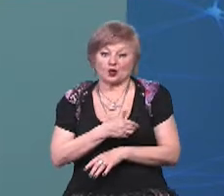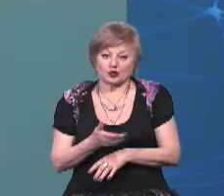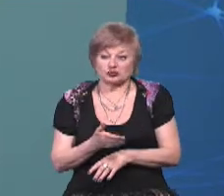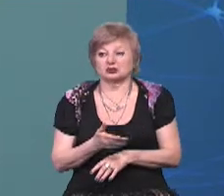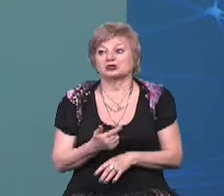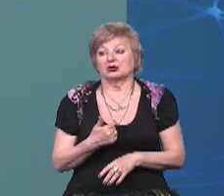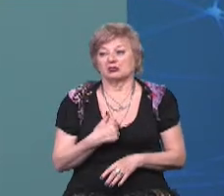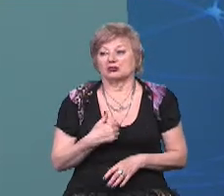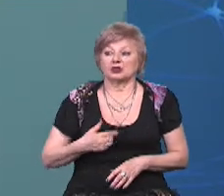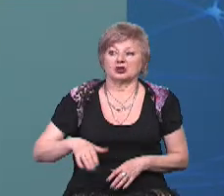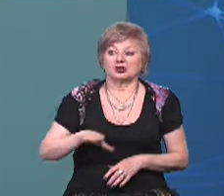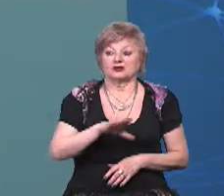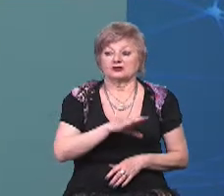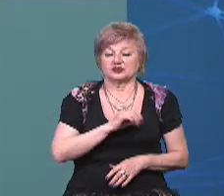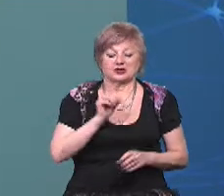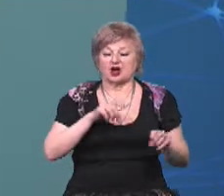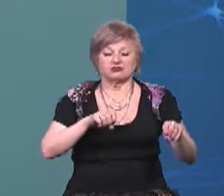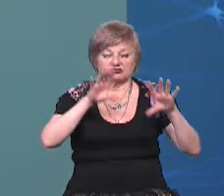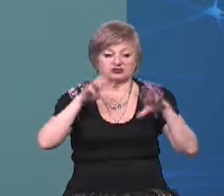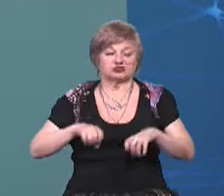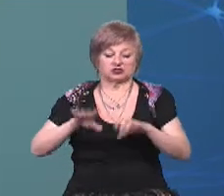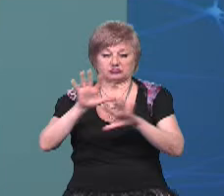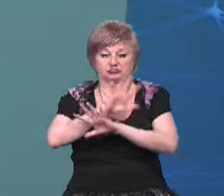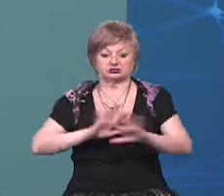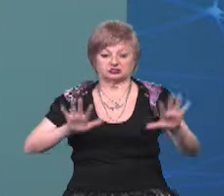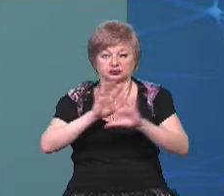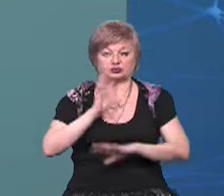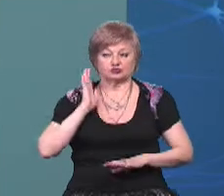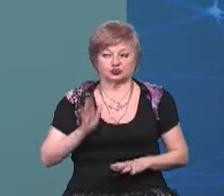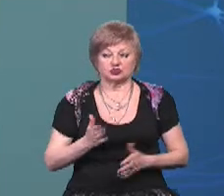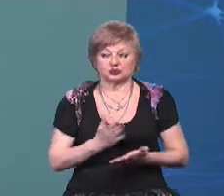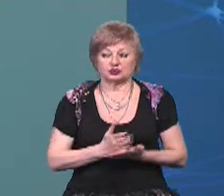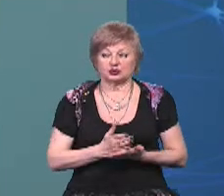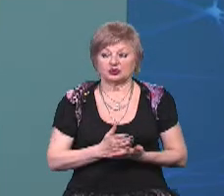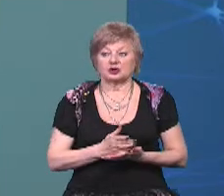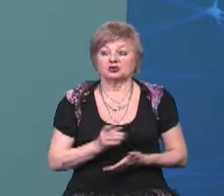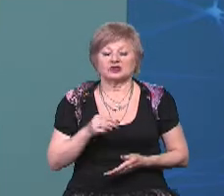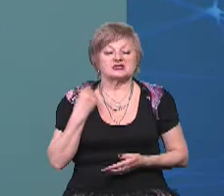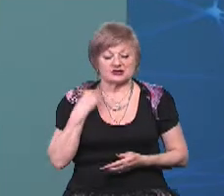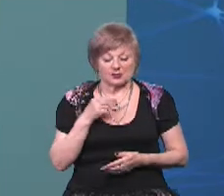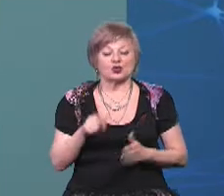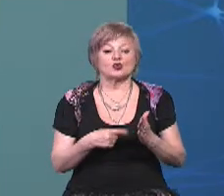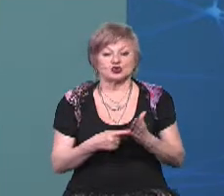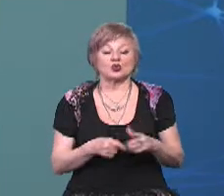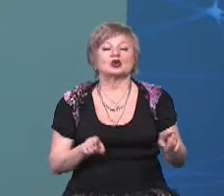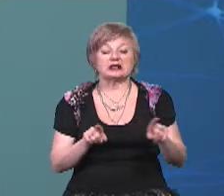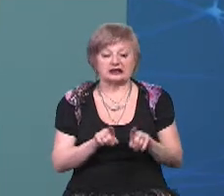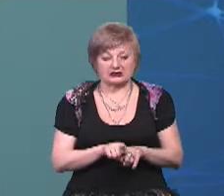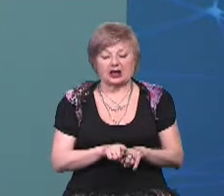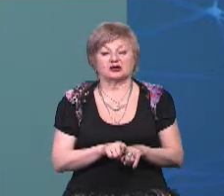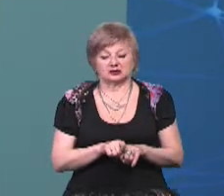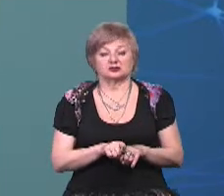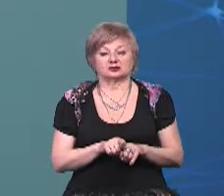то ми будемо в суцільній хмарні диму постійно перебувати. У нас і так місто Запоріжжя, воно з поганим станом